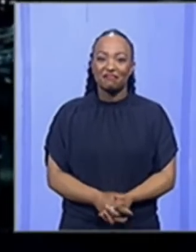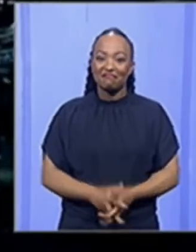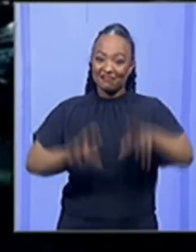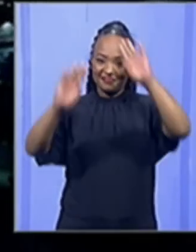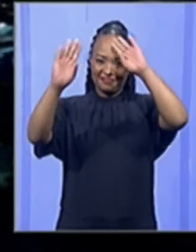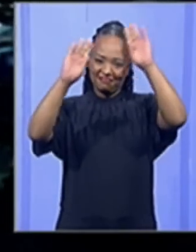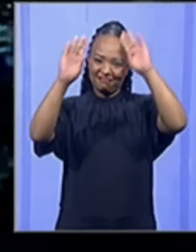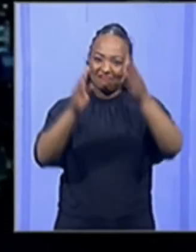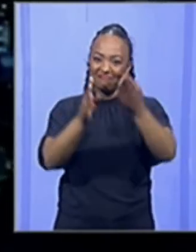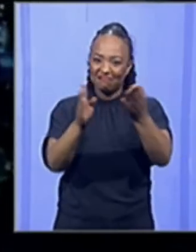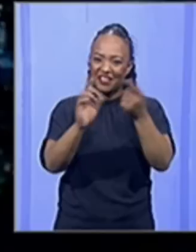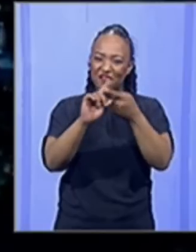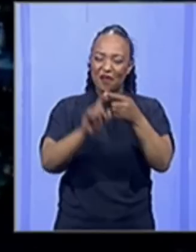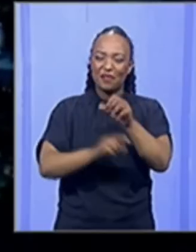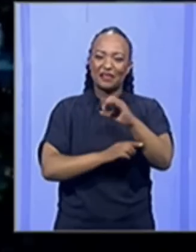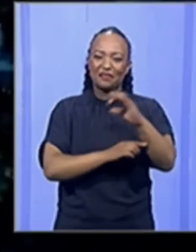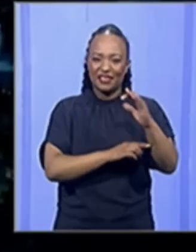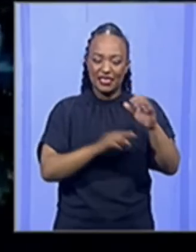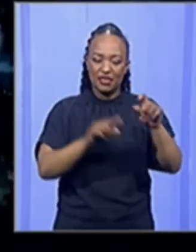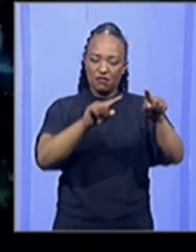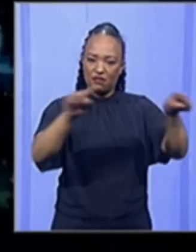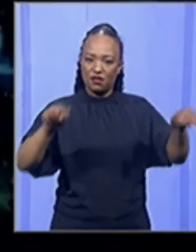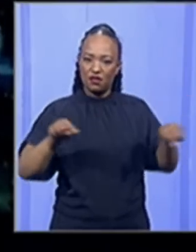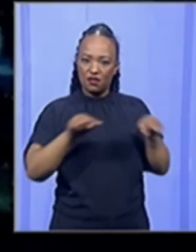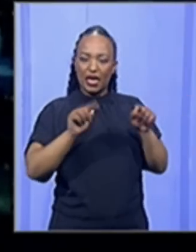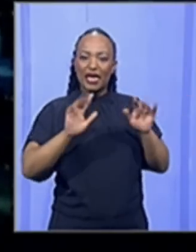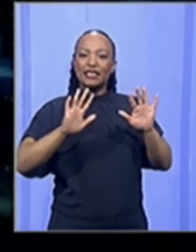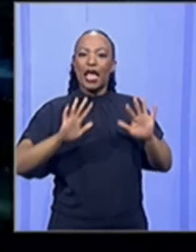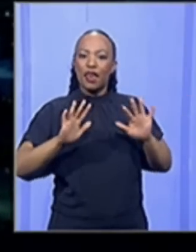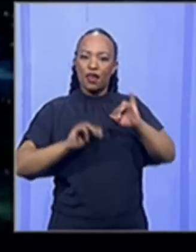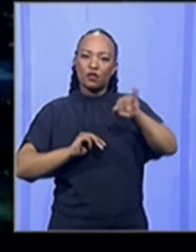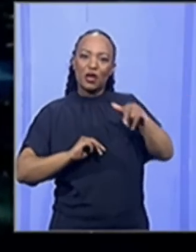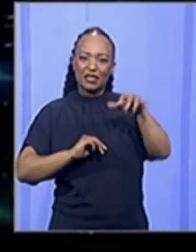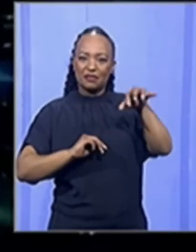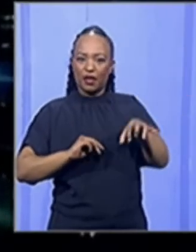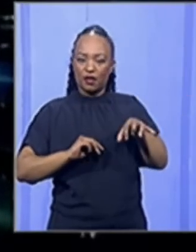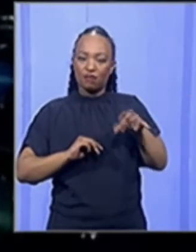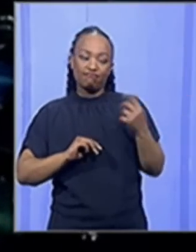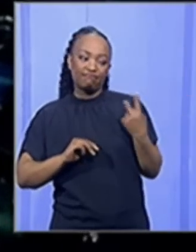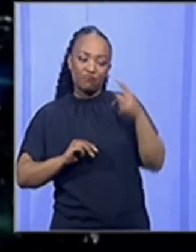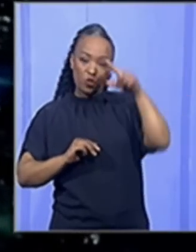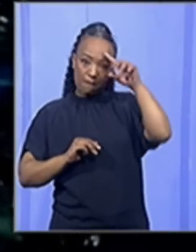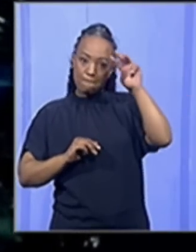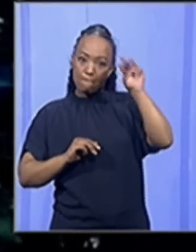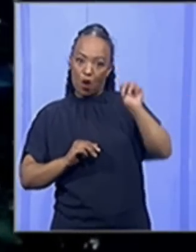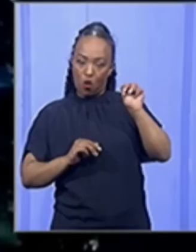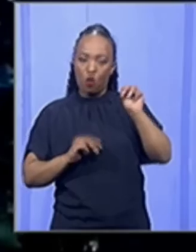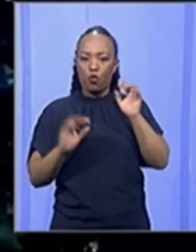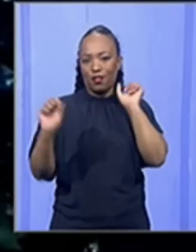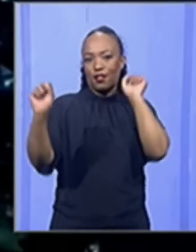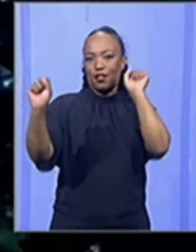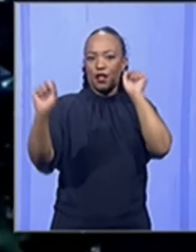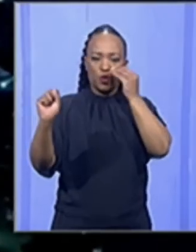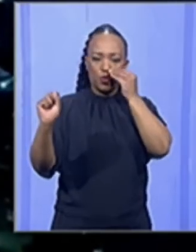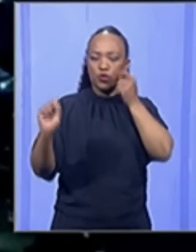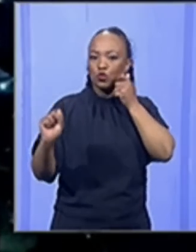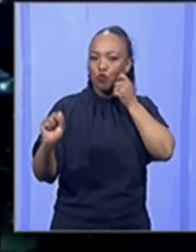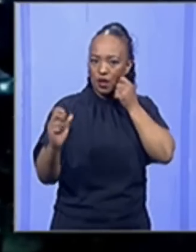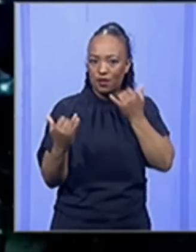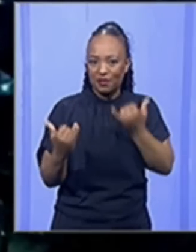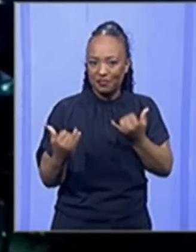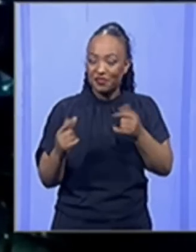Ka tlhamalalo go tswa SABC Studio 10 Auckland Park, Johannesburg, nna le Mphote re go tlisa kgaso ya dikgang tsa Setswana. A